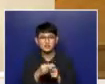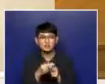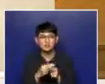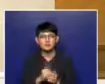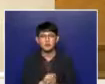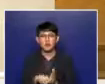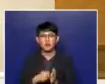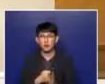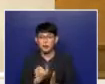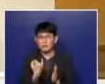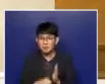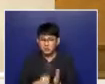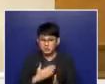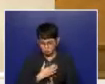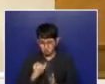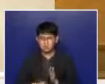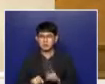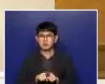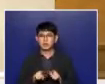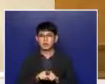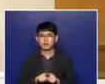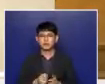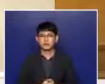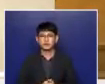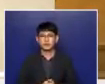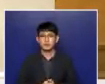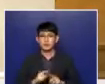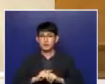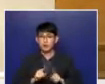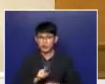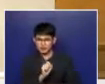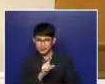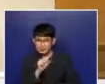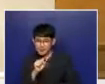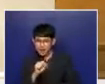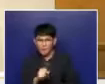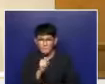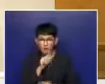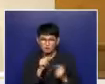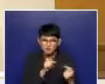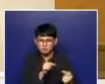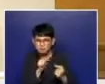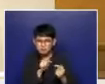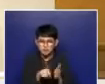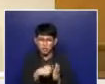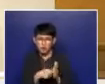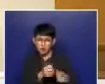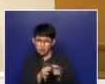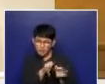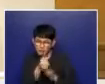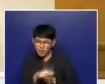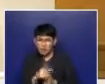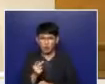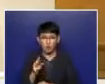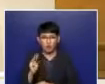พอสมัยดรพิจิตรเป็นผู้ว่ากทมต่อมาเนี่ยไอ้มันหัวมังกุท้ายมังกรแค่นี้เนี่ยระบบขนส่งมันไปไม่ถึง